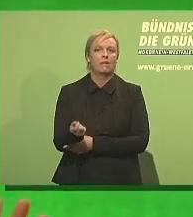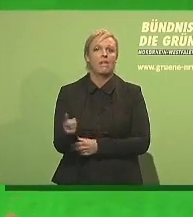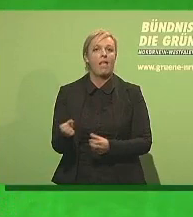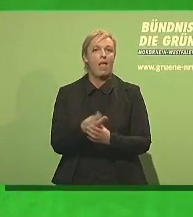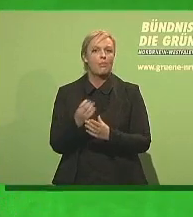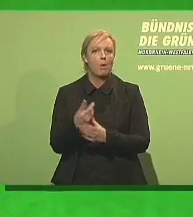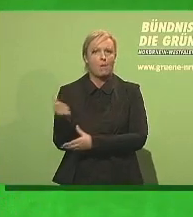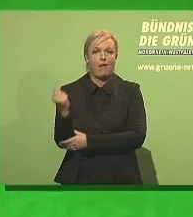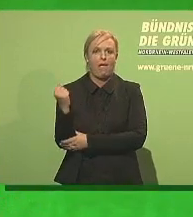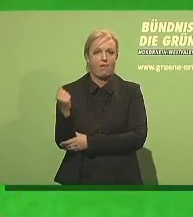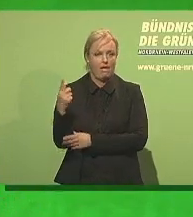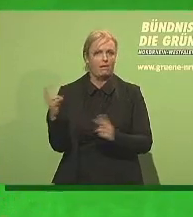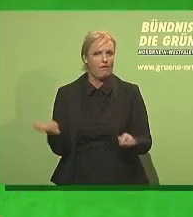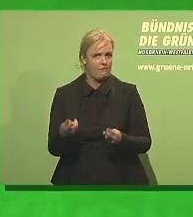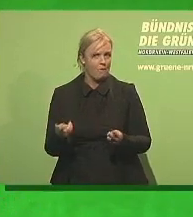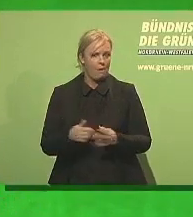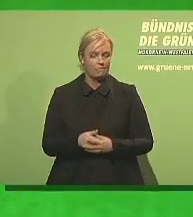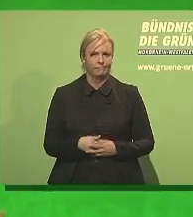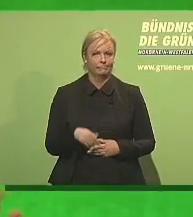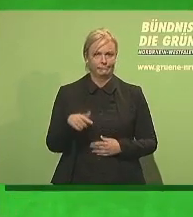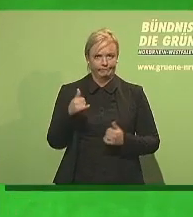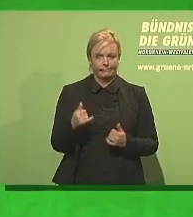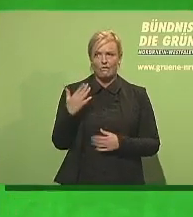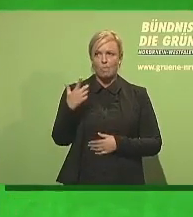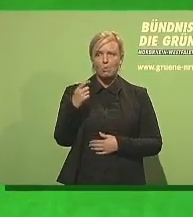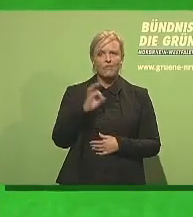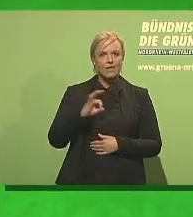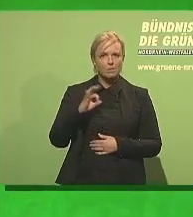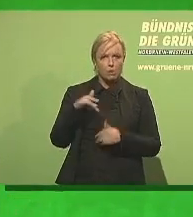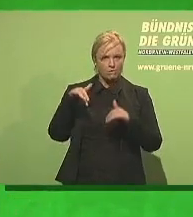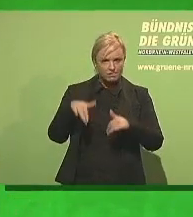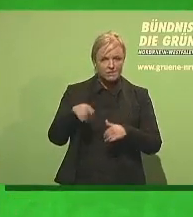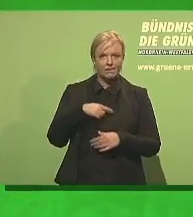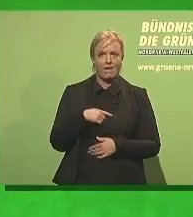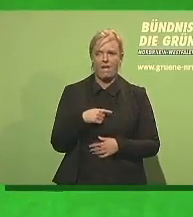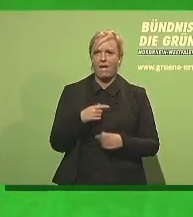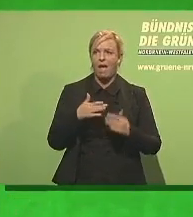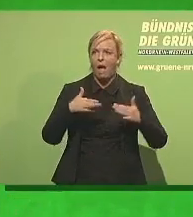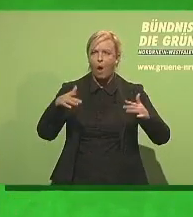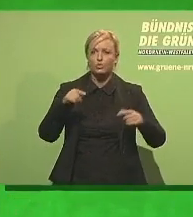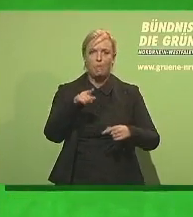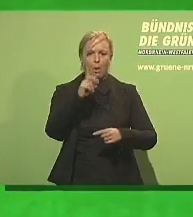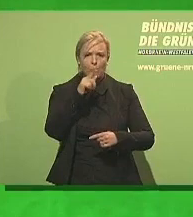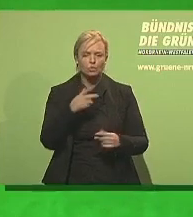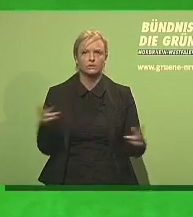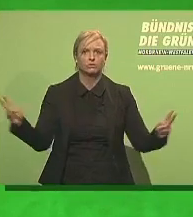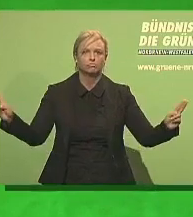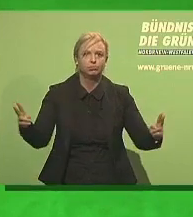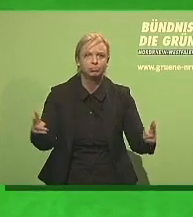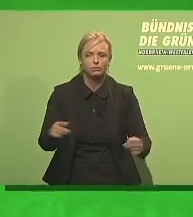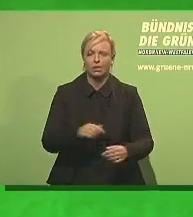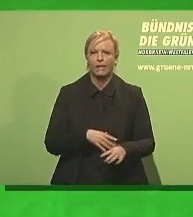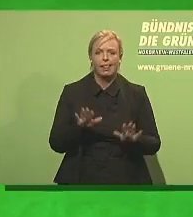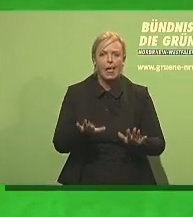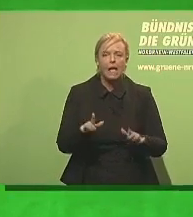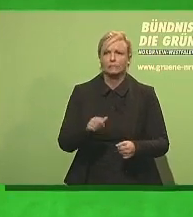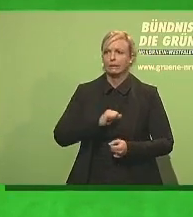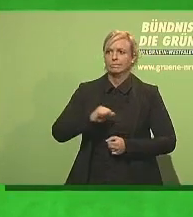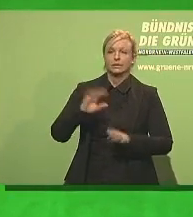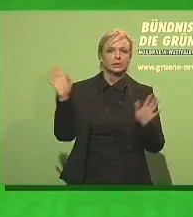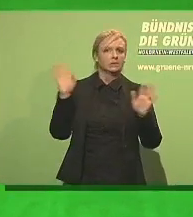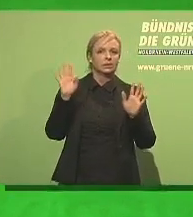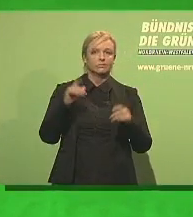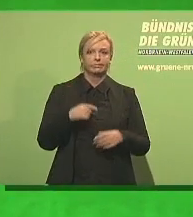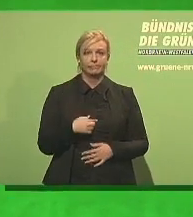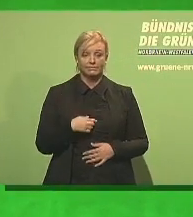haben 25% erneuerbare Energien. Wir müssen den Ausbau bremsen. Wir müssen langsam tun. Das geht nicht schnell genug. Liebe Freundinnen und